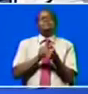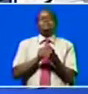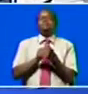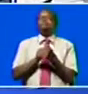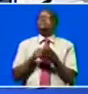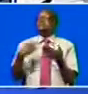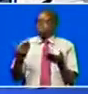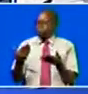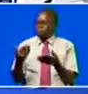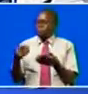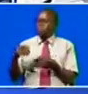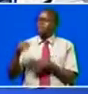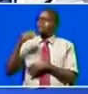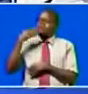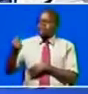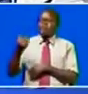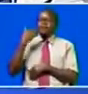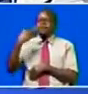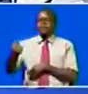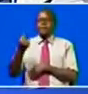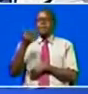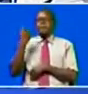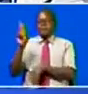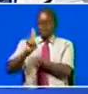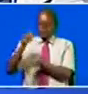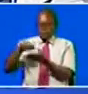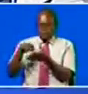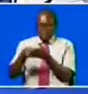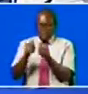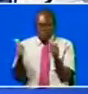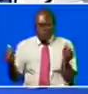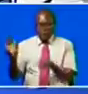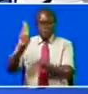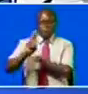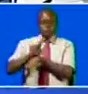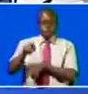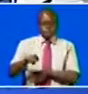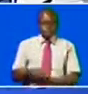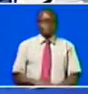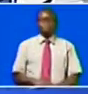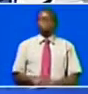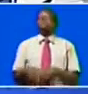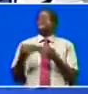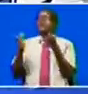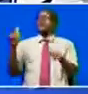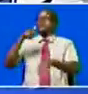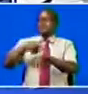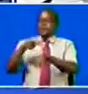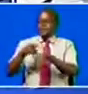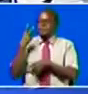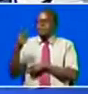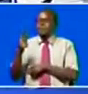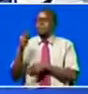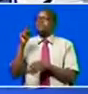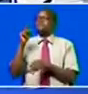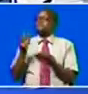1000. Jiulize, hiyo pesa ungeweka kwa kitu ya maana? Usingefanya hiyo kitu ya maana hiyo pesa ukiweka? Maanake unapoteza muda, unaona ladha ya